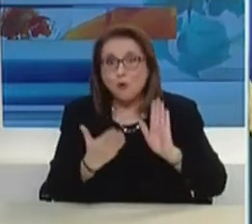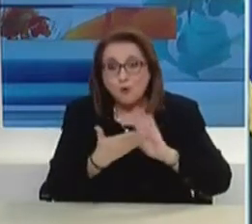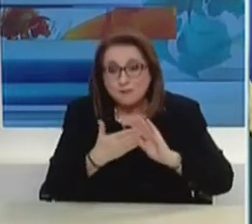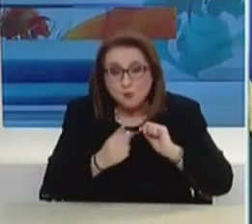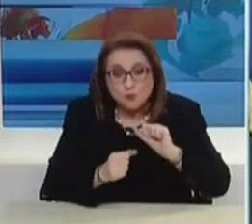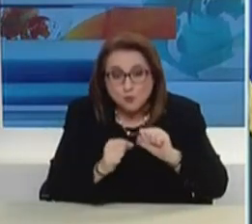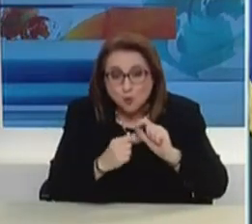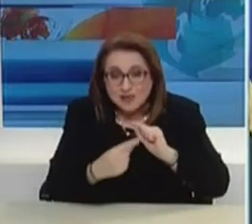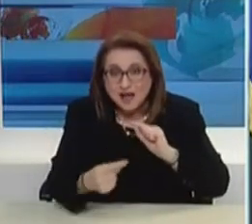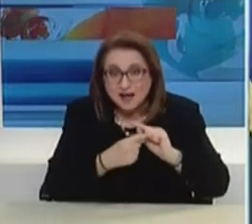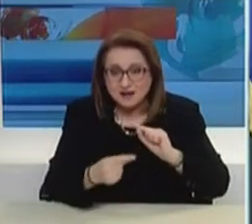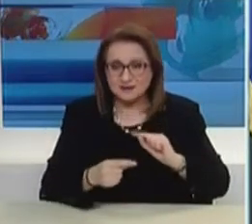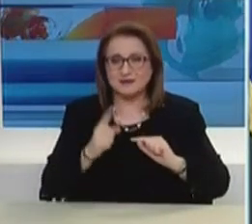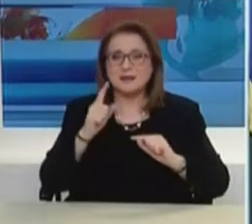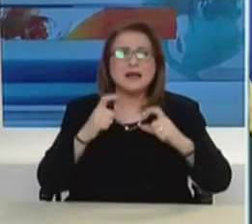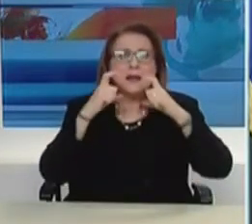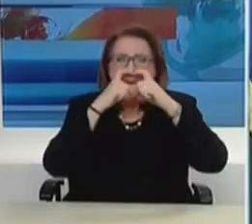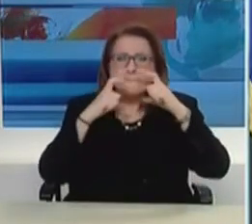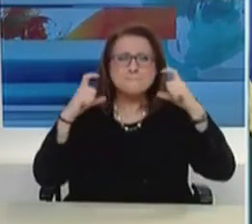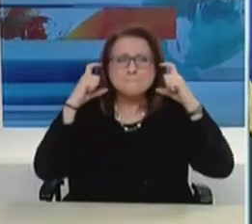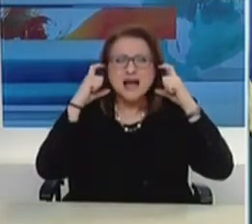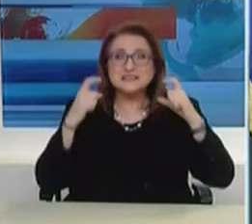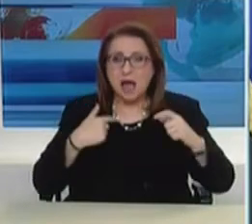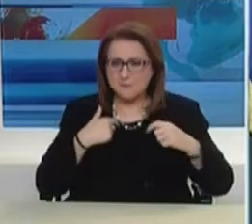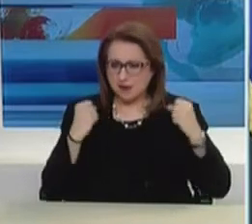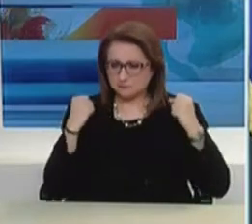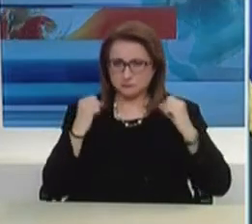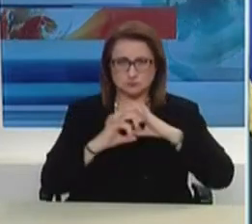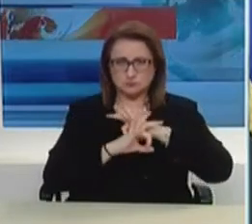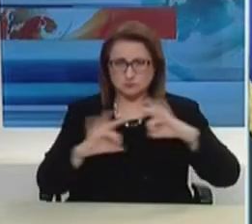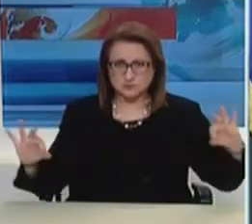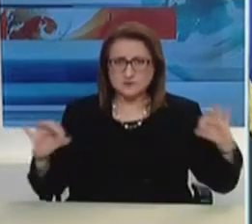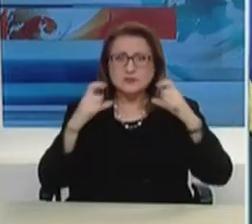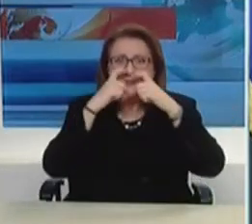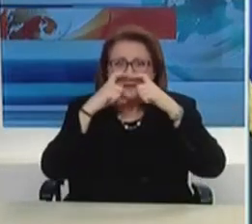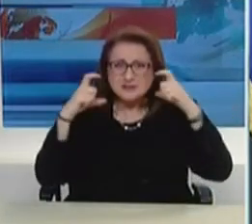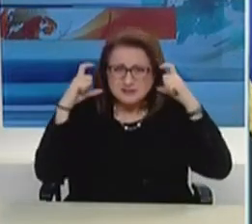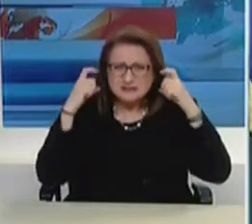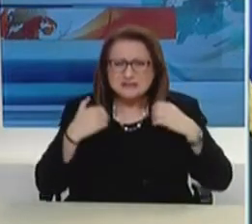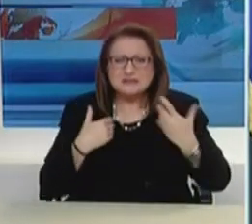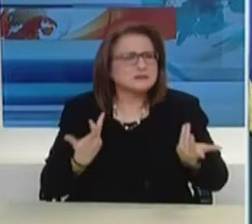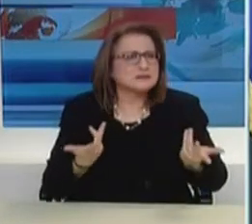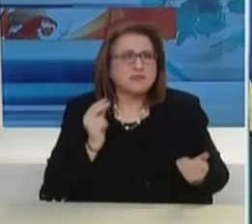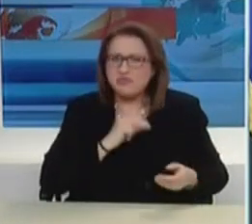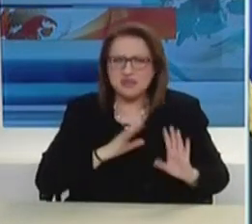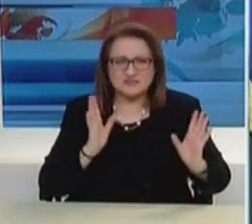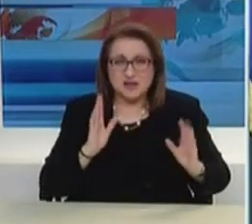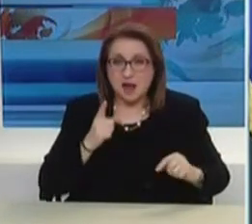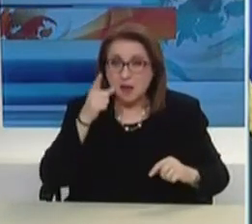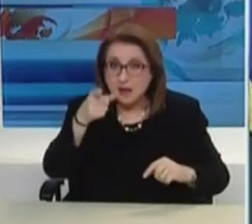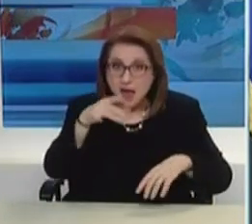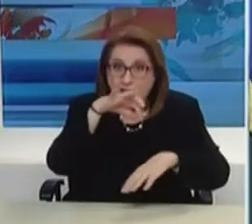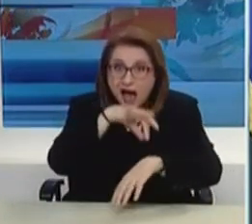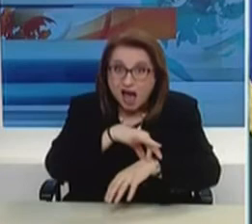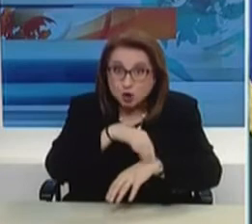προέρχεται όχι από την κάλυψη του στόματος των υγιών ανθρώπων, αλλά από την κάλυψη του στόματος και της μύτης αυτών που ασθενούν. Αυτοί που ούτως